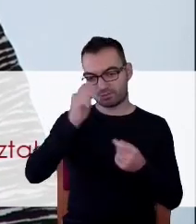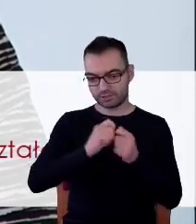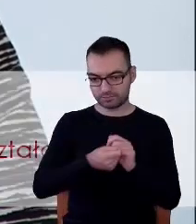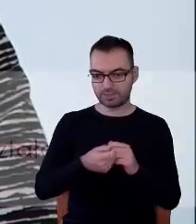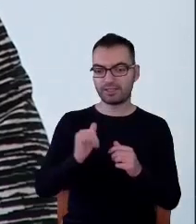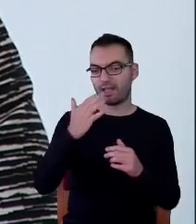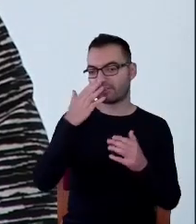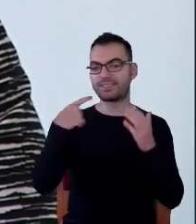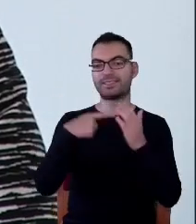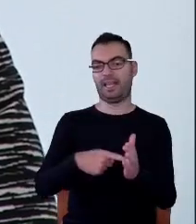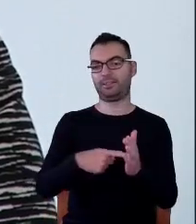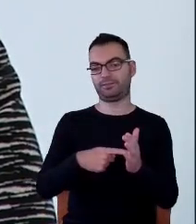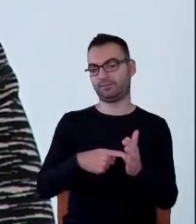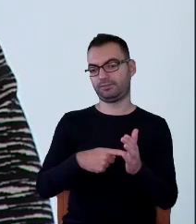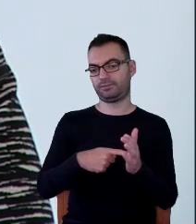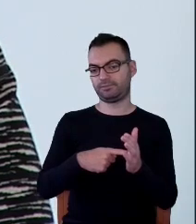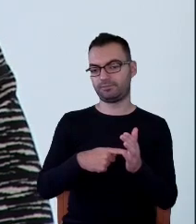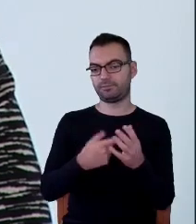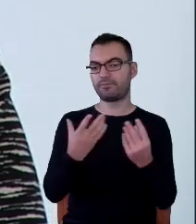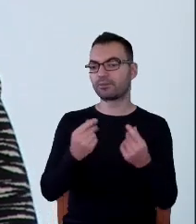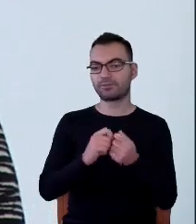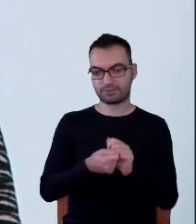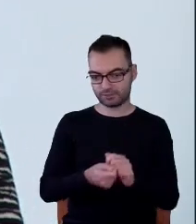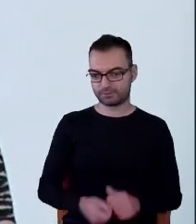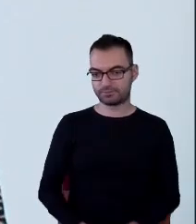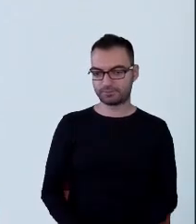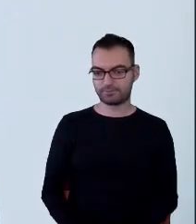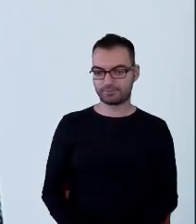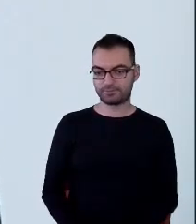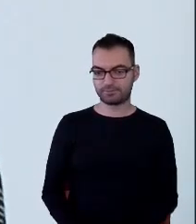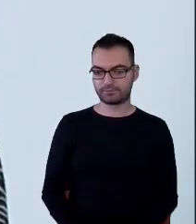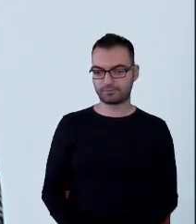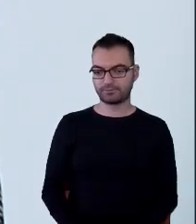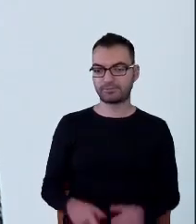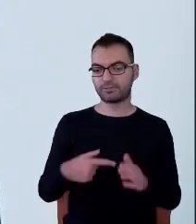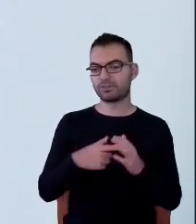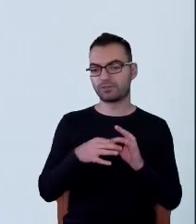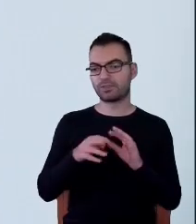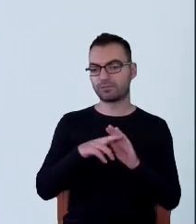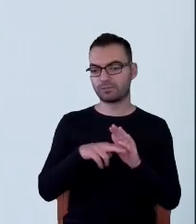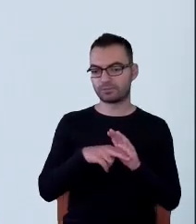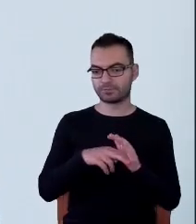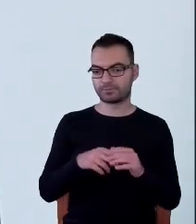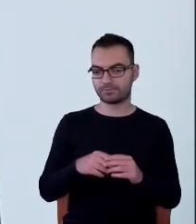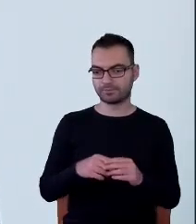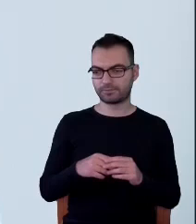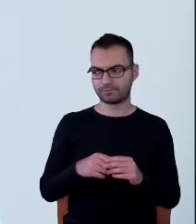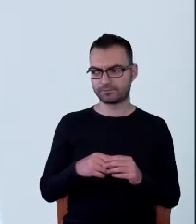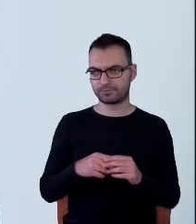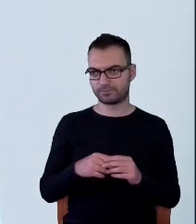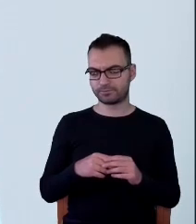cele przyświecały nam w tych zmianach wprowadzonych w przepisach regulujących kształcenie uczniów ze specjalnymi